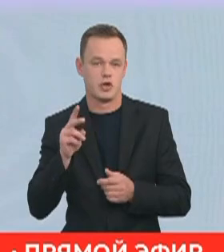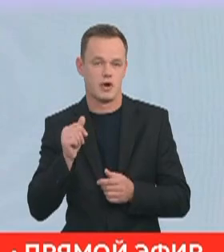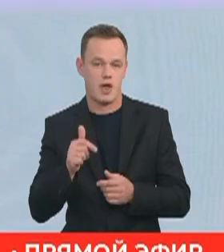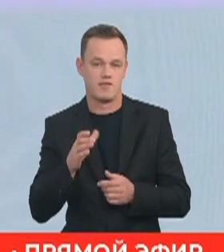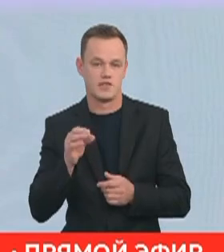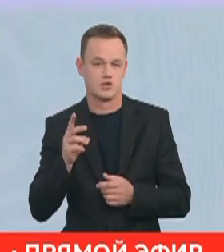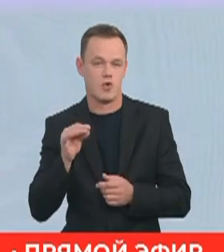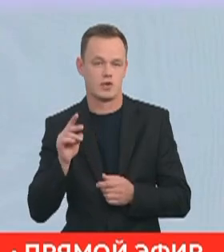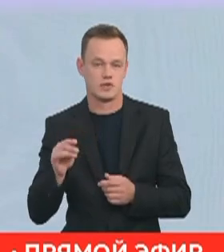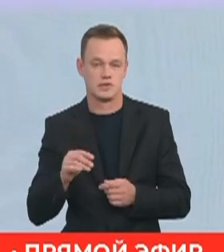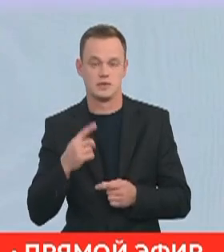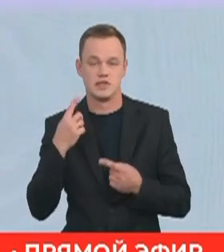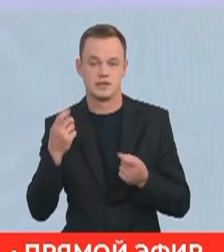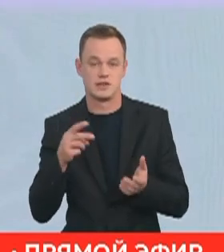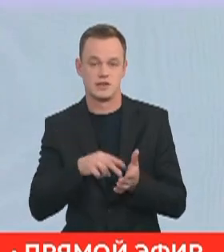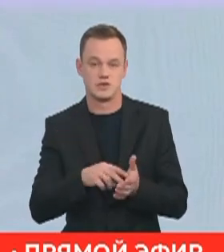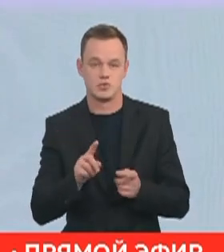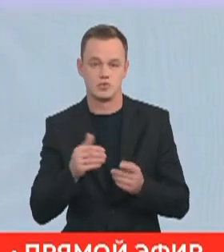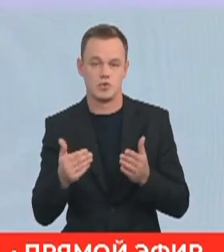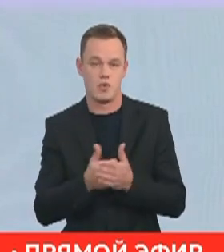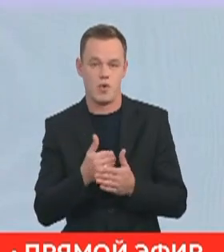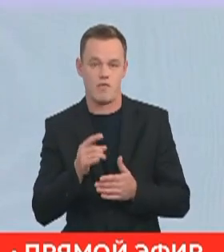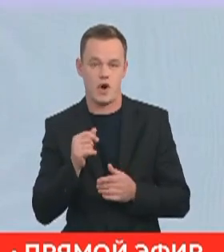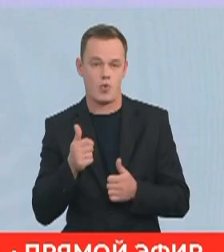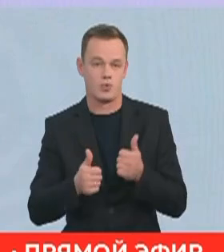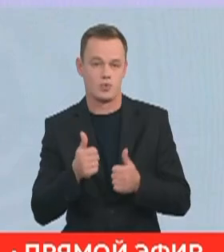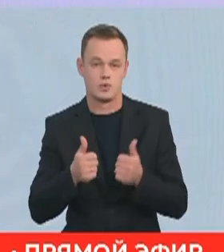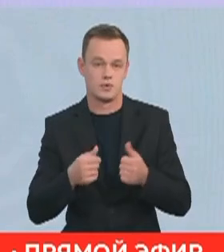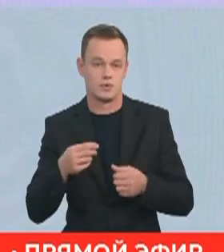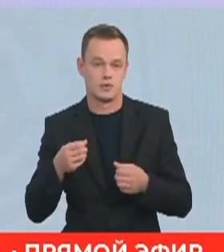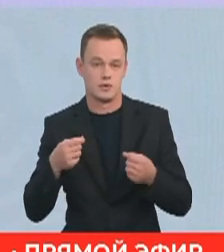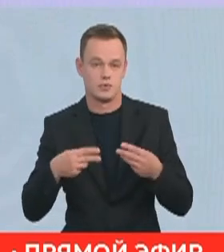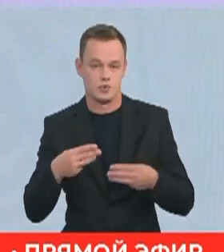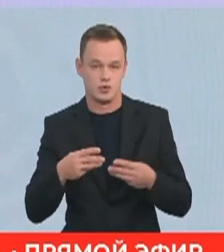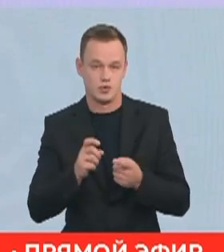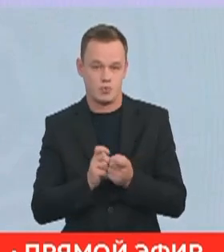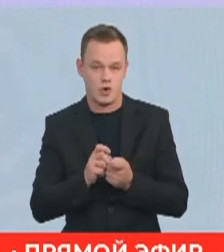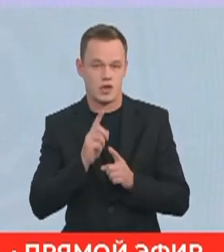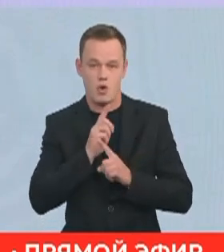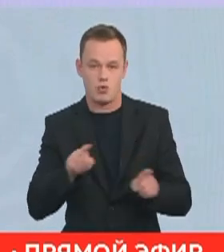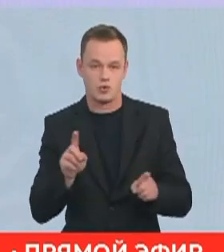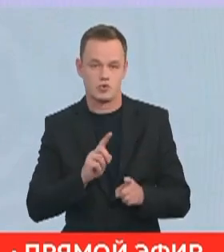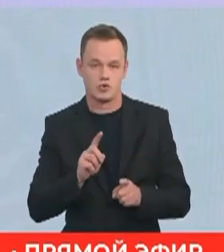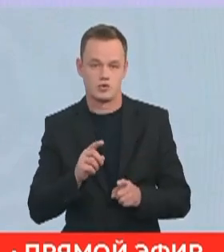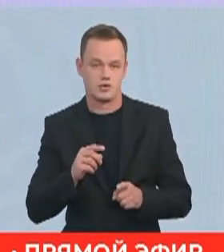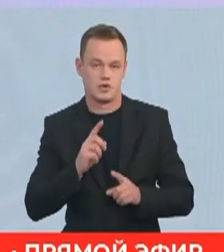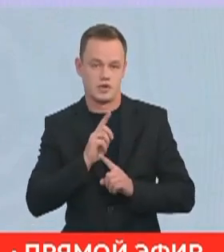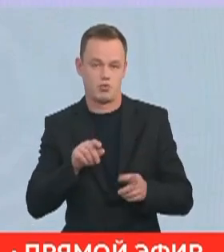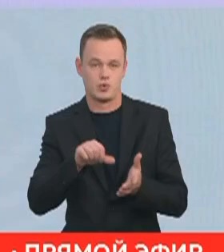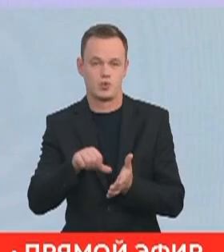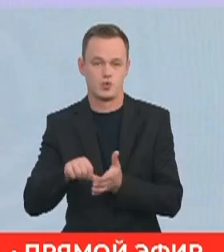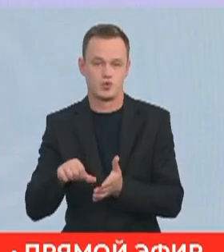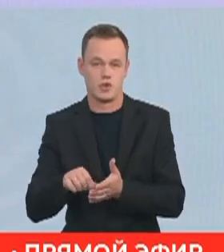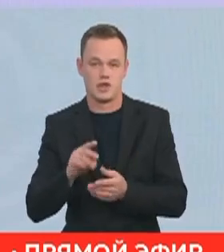Висконсине. Также стало известно, что нового раунда дебатов не будет. 45-й президент США заявил, что он не собирается участвовать в